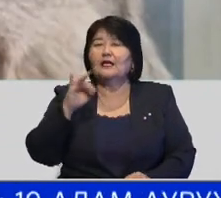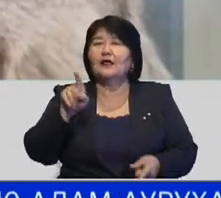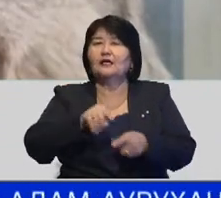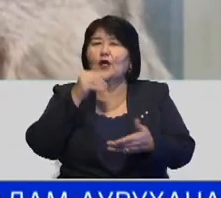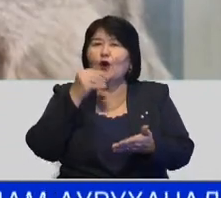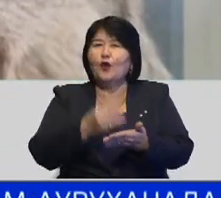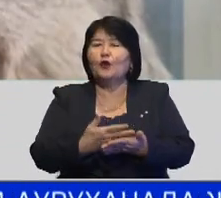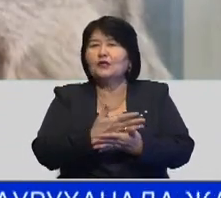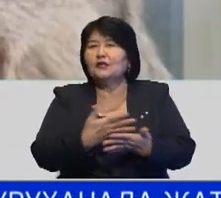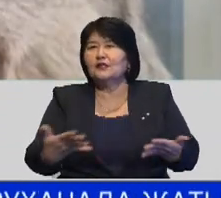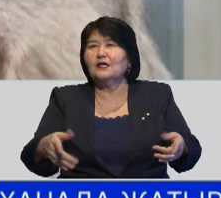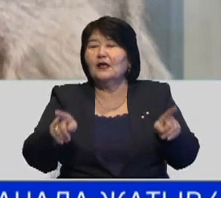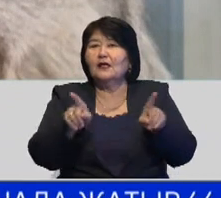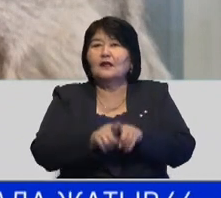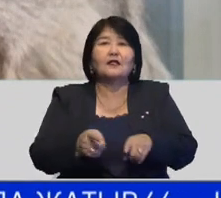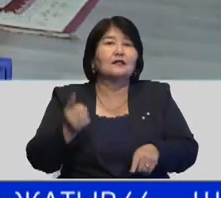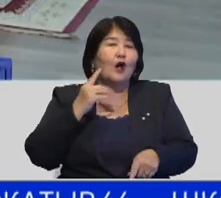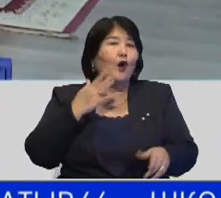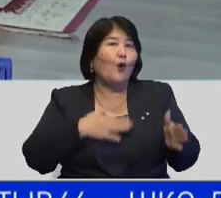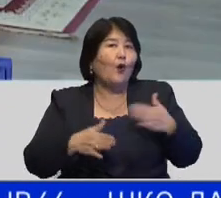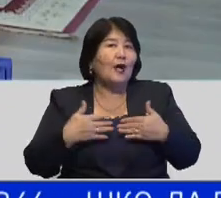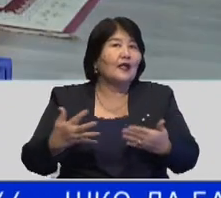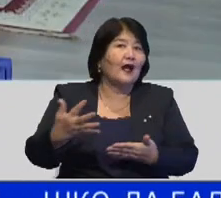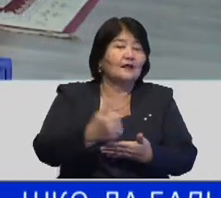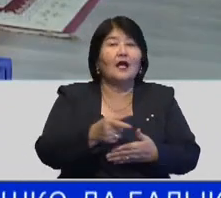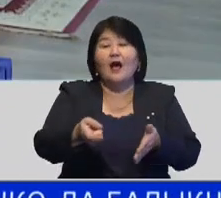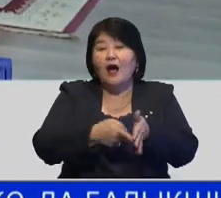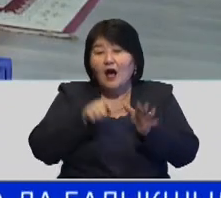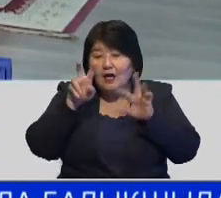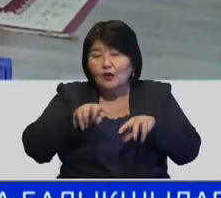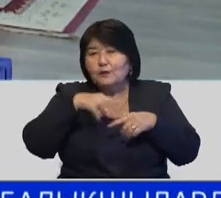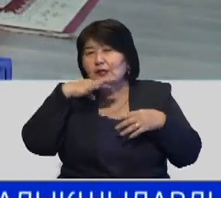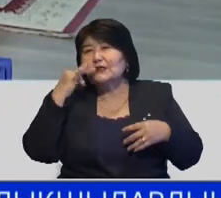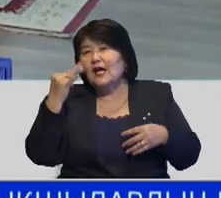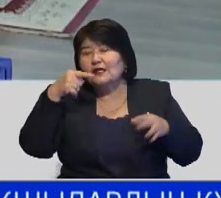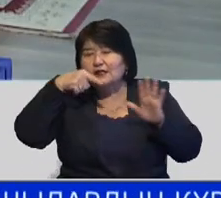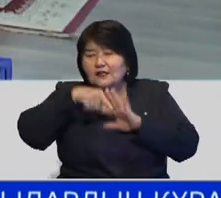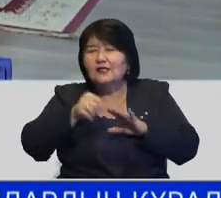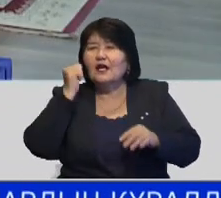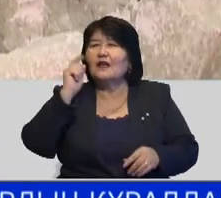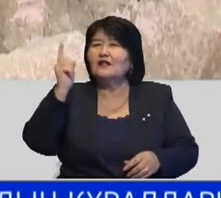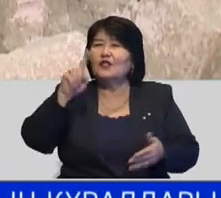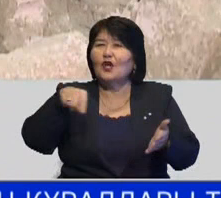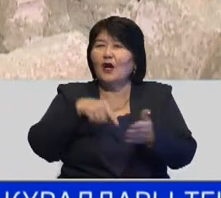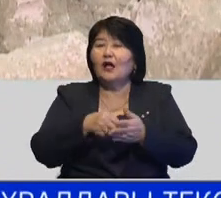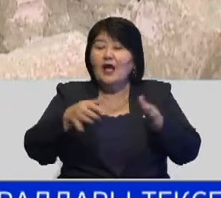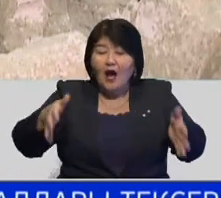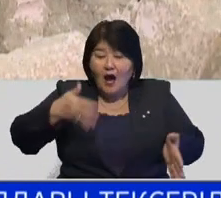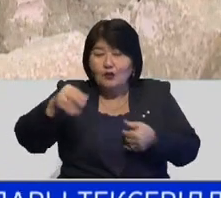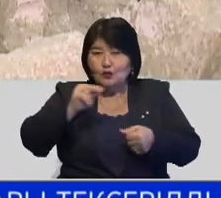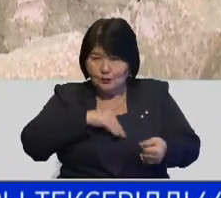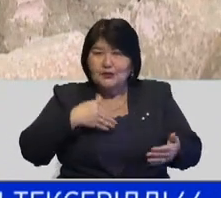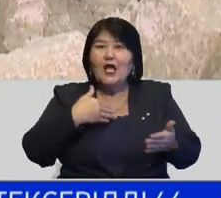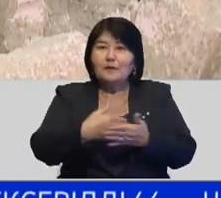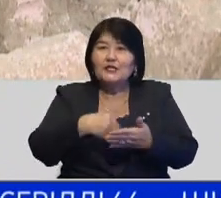құнды деректің құлағы қылтия қалса, қуанатынын айтады. Археологтармен бірге талай тарихты ішіне бүккен көне қалаларды аршу жұмыстарына да